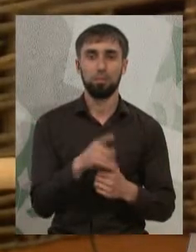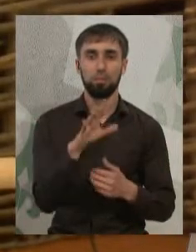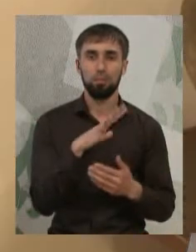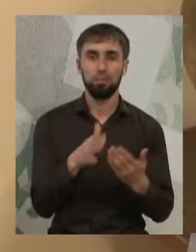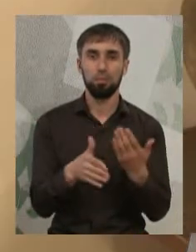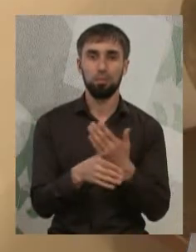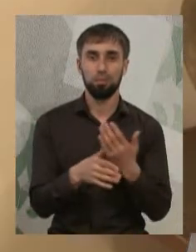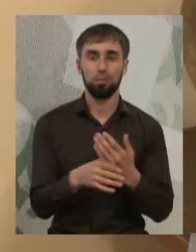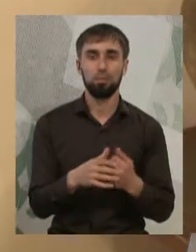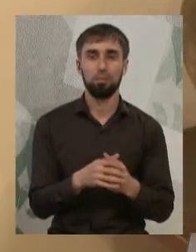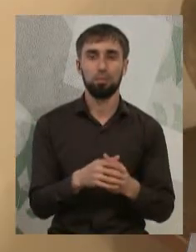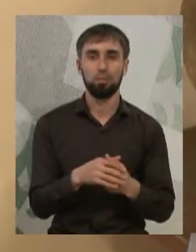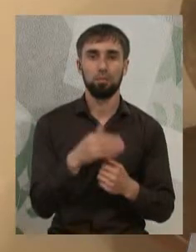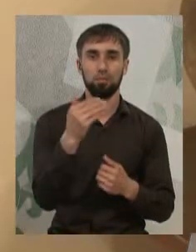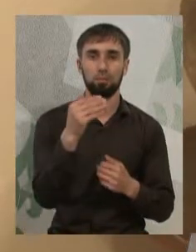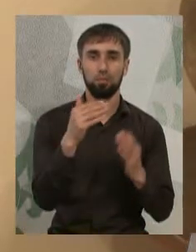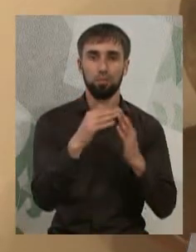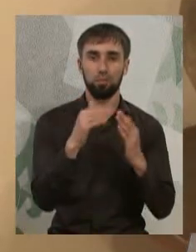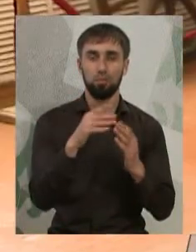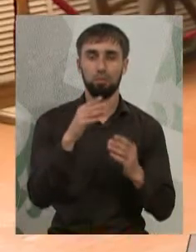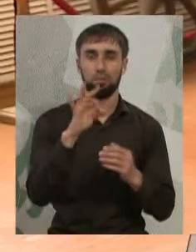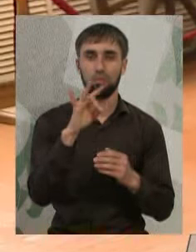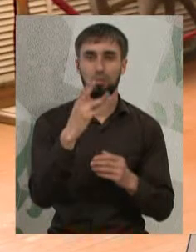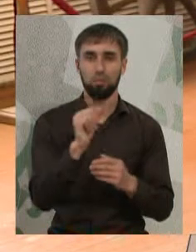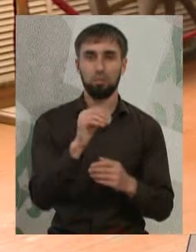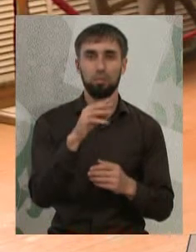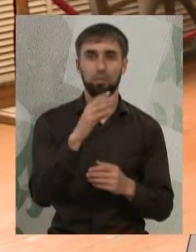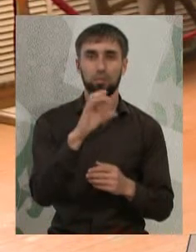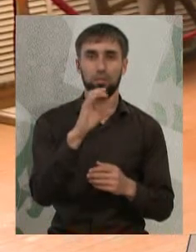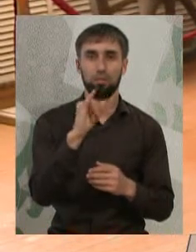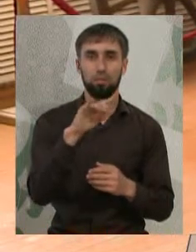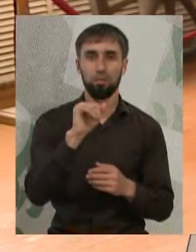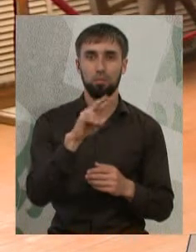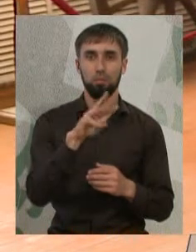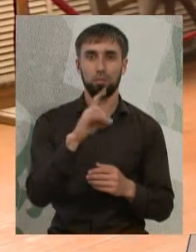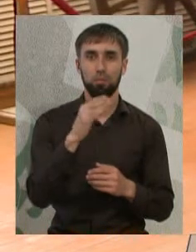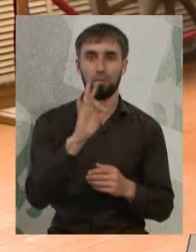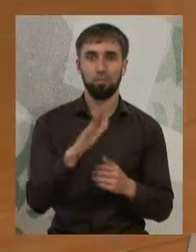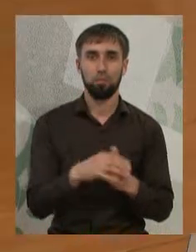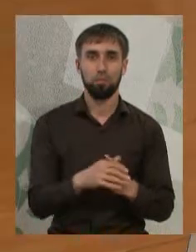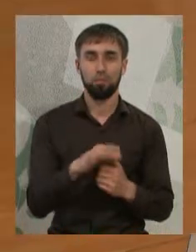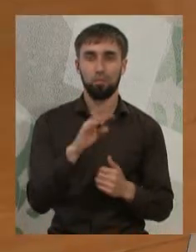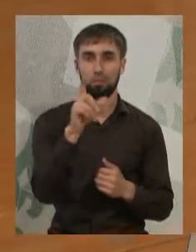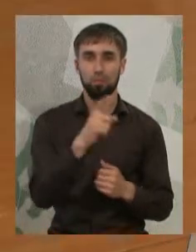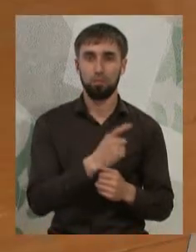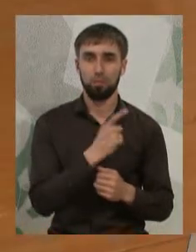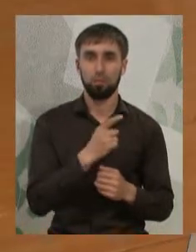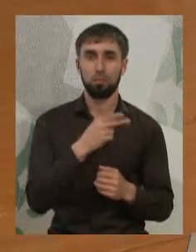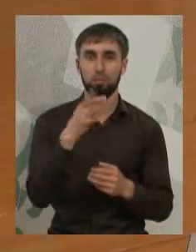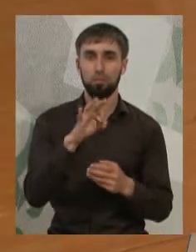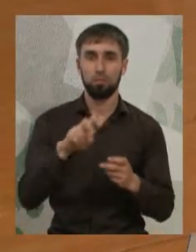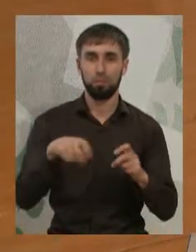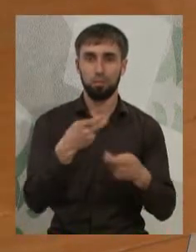заведующий музеем этнографии Республиканского дома народного творчества Султан Мережков. Не только коллекционер, но еще и мастер резьбы по дереву. На